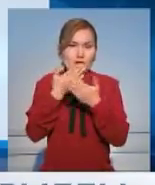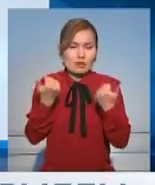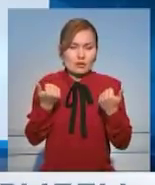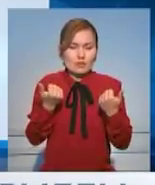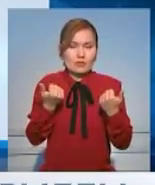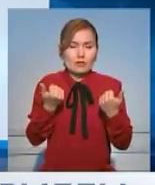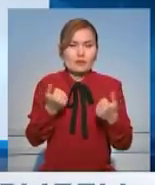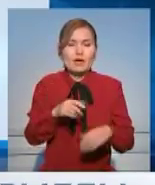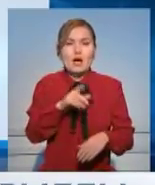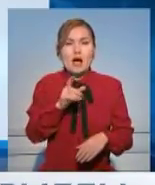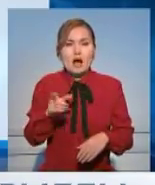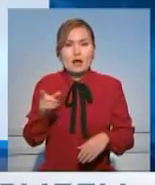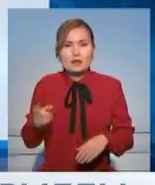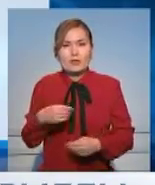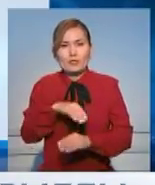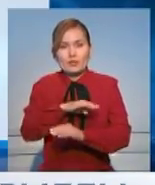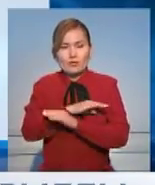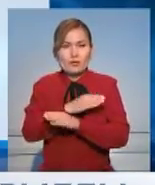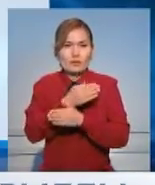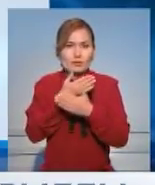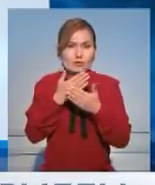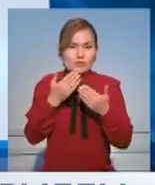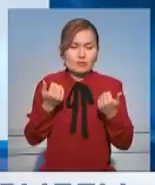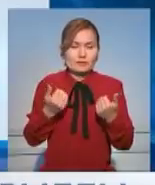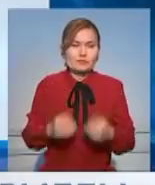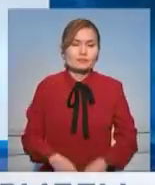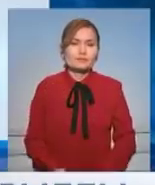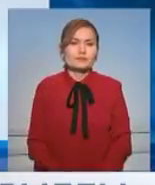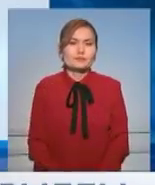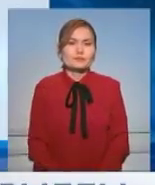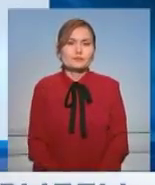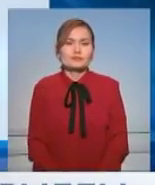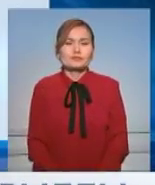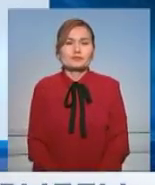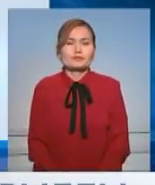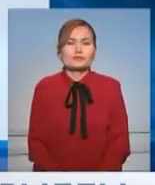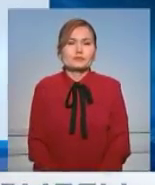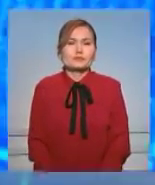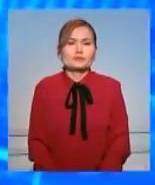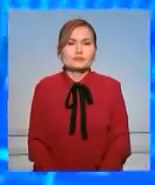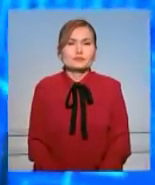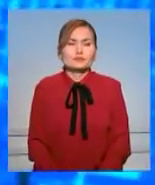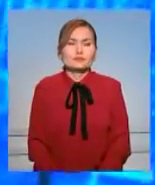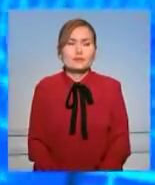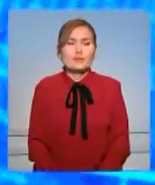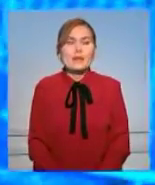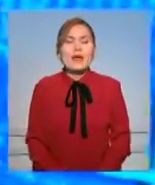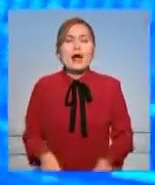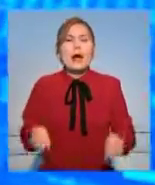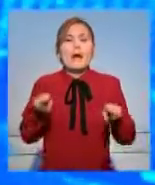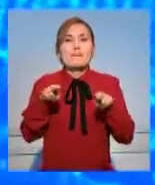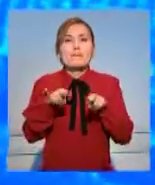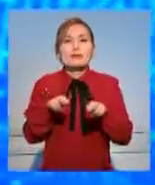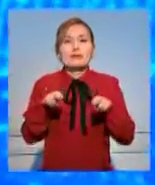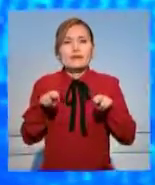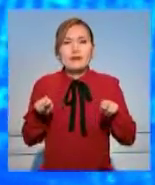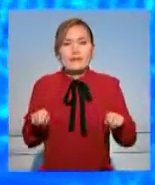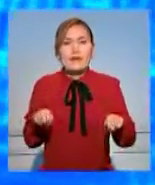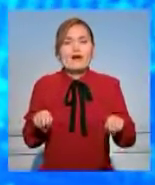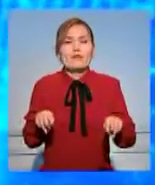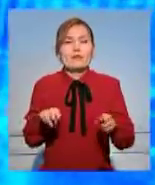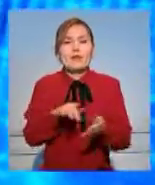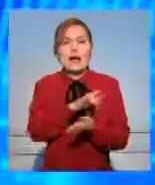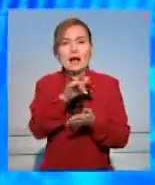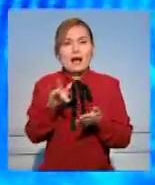Адам шығыны болмағандықтан мұндай жағдайда қылмыстық іс қозғалмайды. Петропавлда көпқабатты